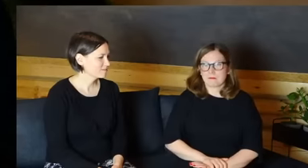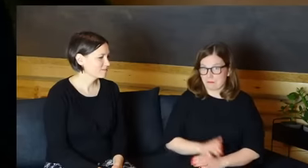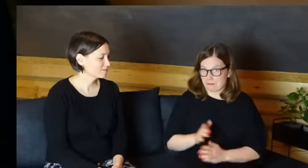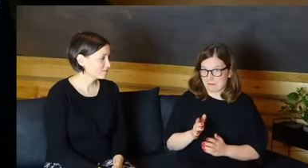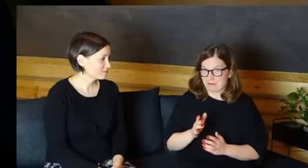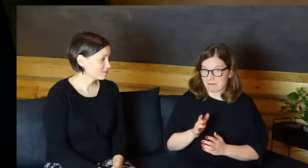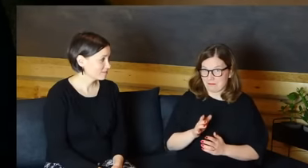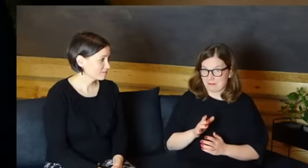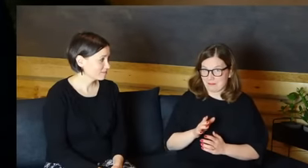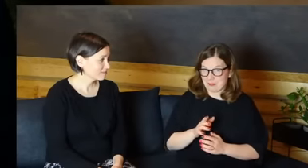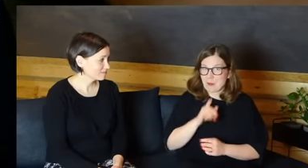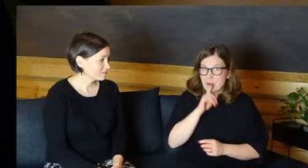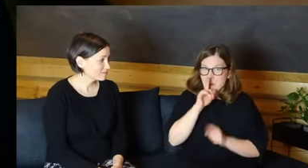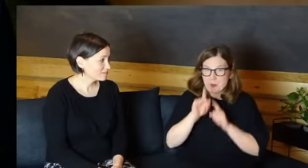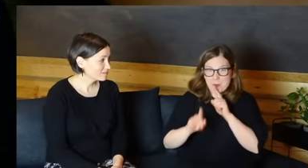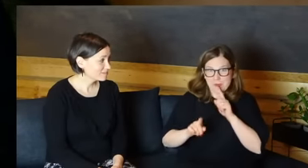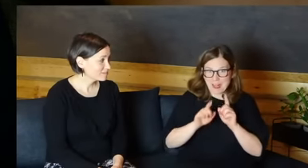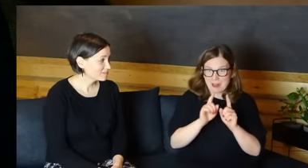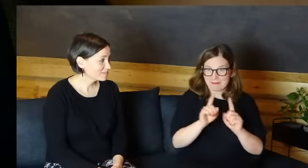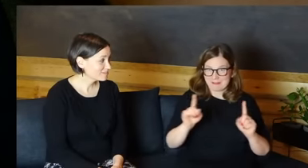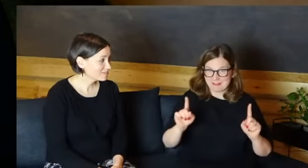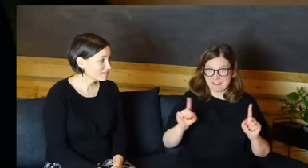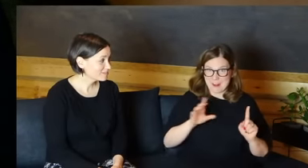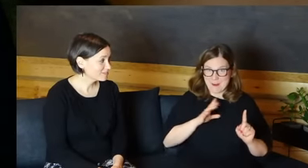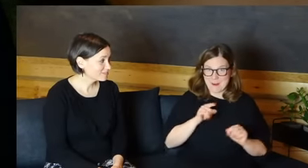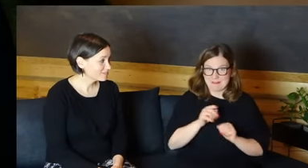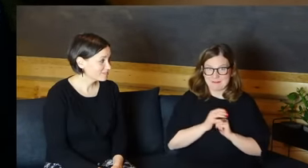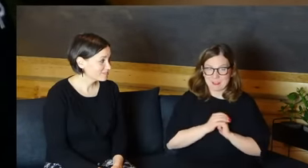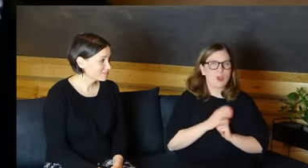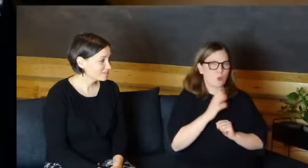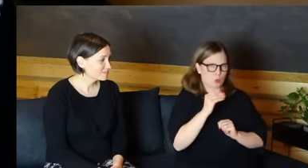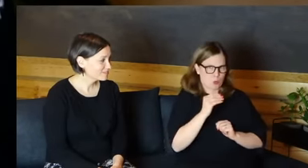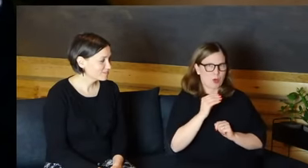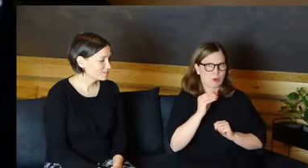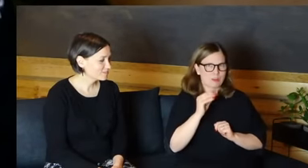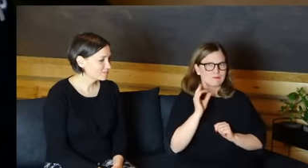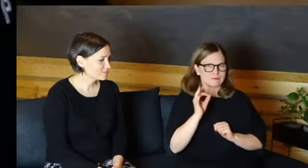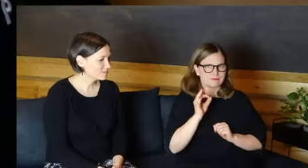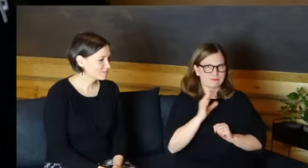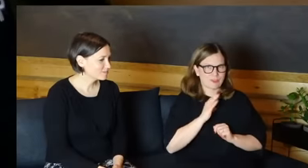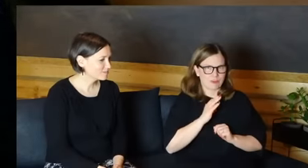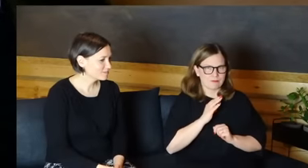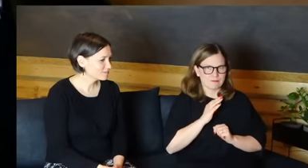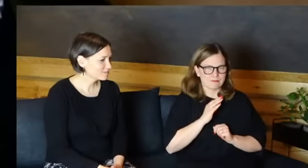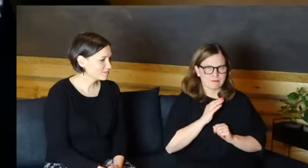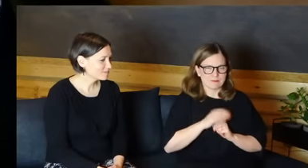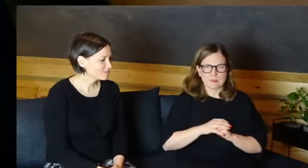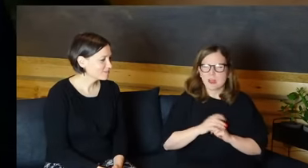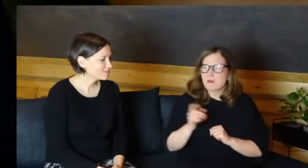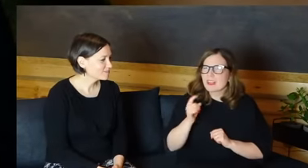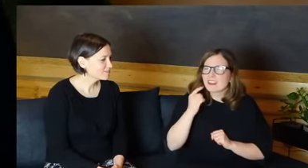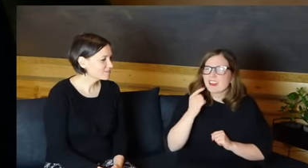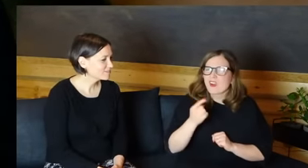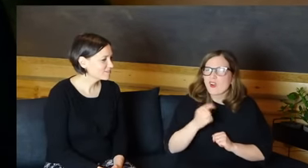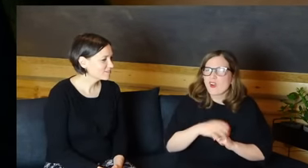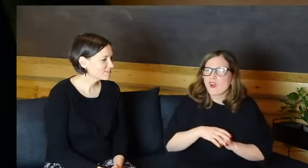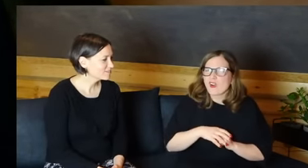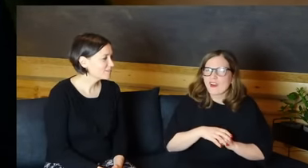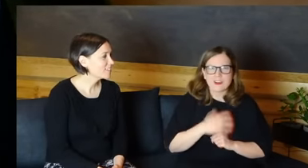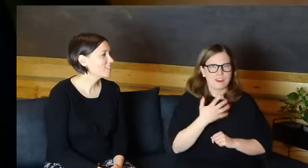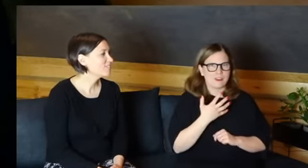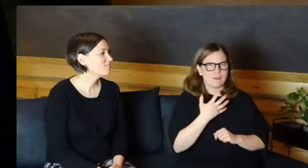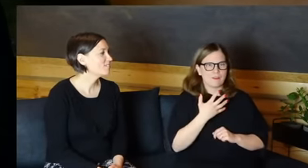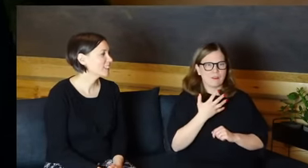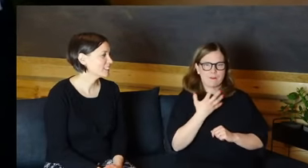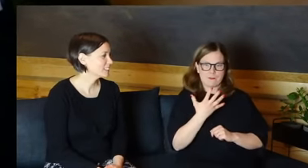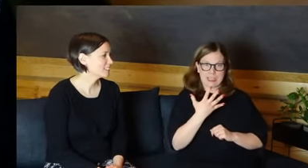Ollaanko siellä kynttilöiden äärellä? Kyllä. Hyvä. 5 taitaa olla parhaillaan. Mitä? 5 kynttilää